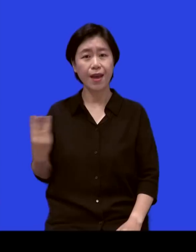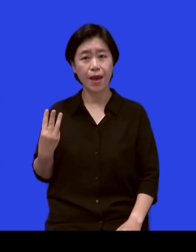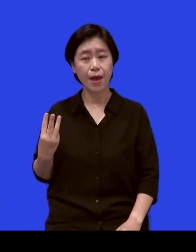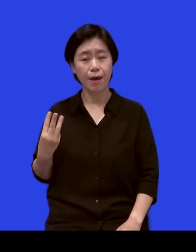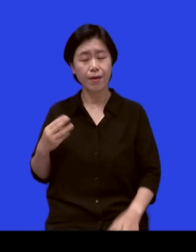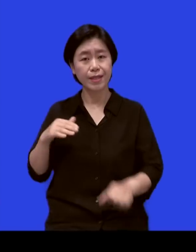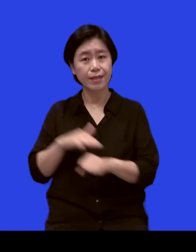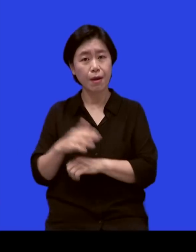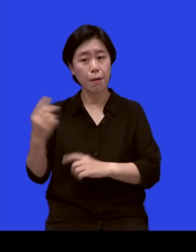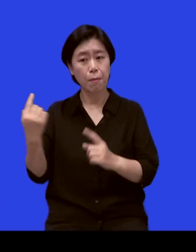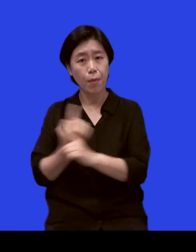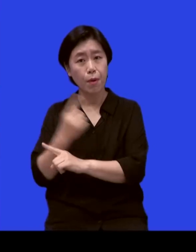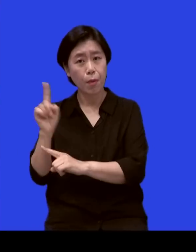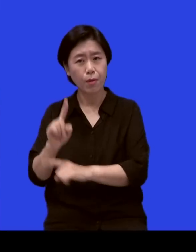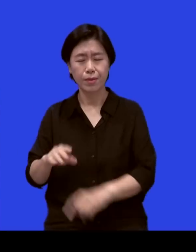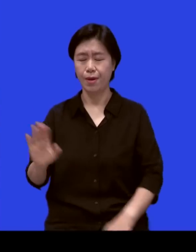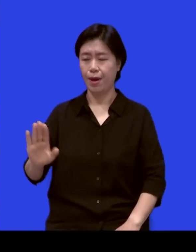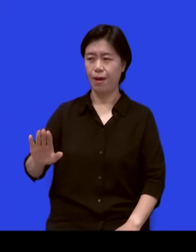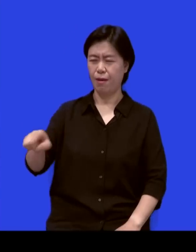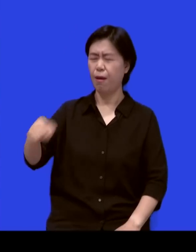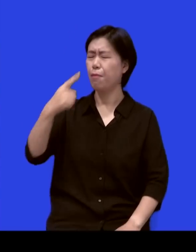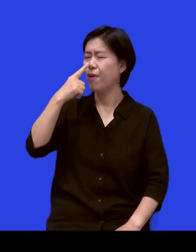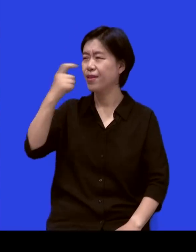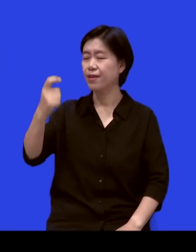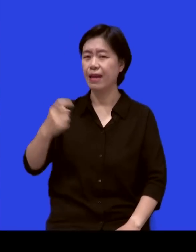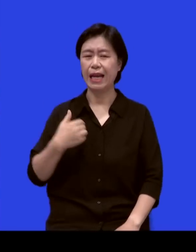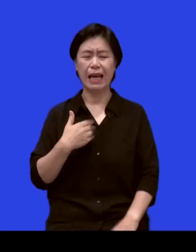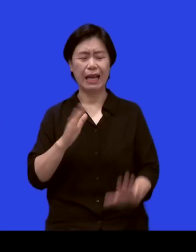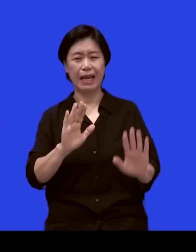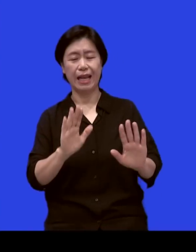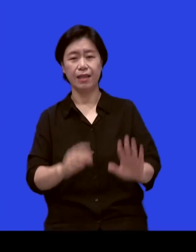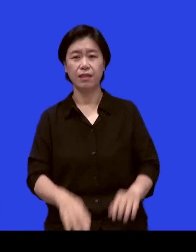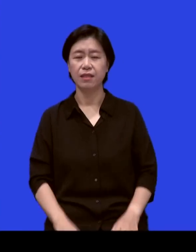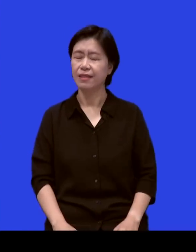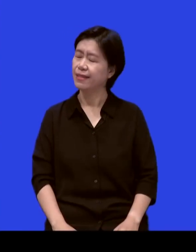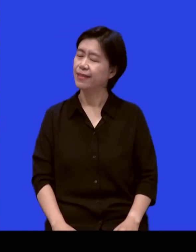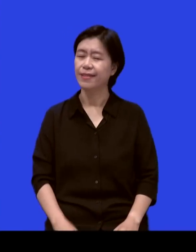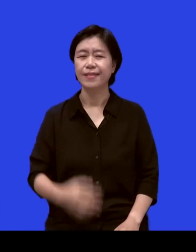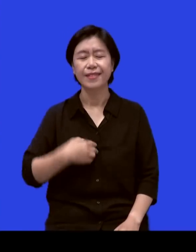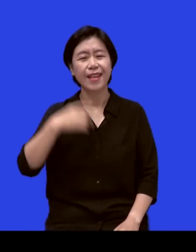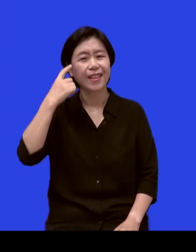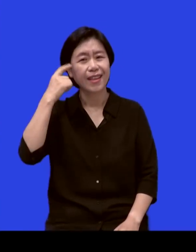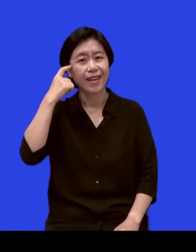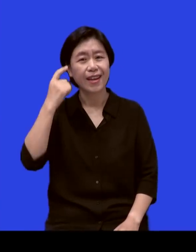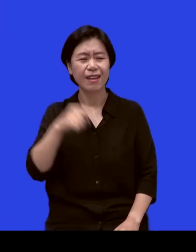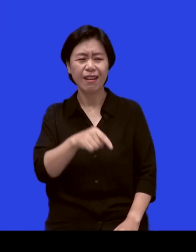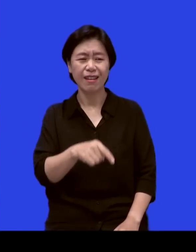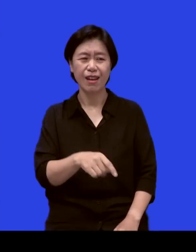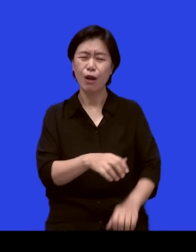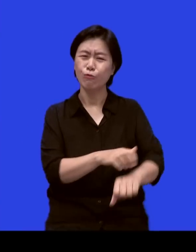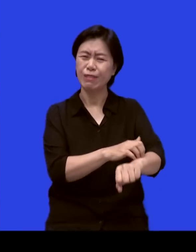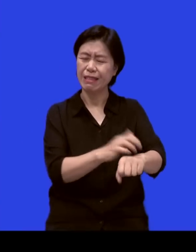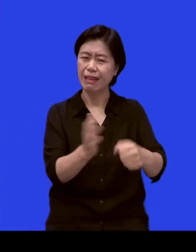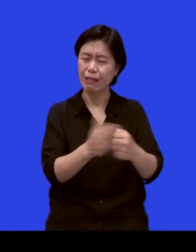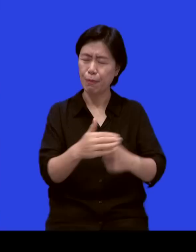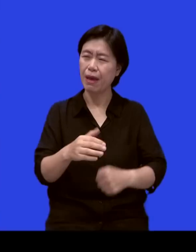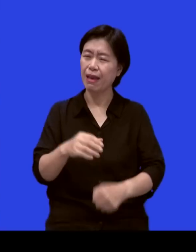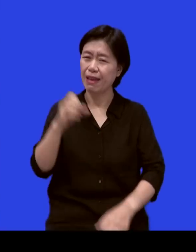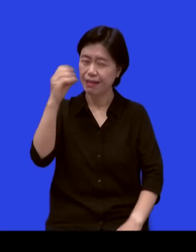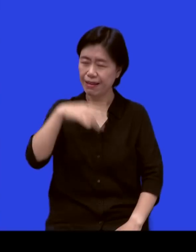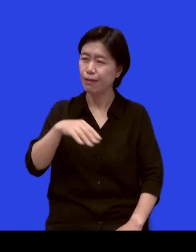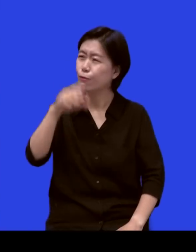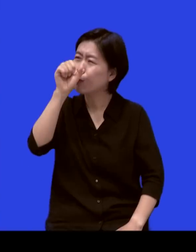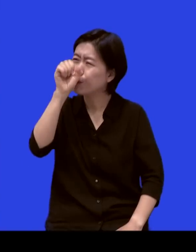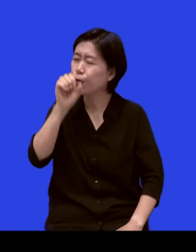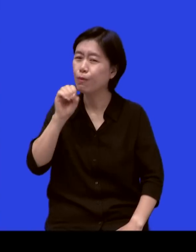명은. 원체 멋지시고 아니요, 또 아니요, 좋으시고. 야, 이게 이런 말이 이제 제일 귀찮으니까 이제 이거는 맞아요. 돈